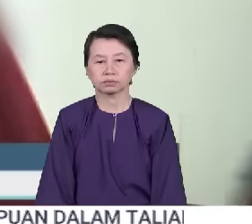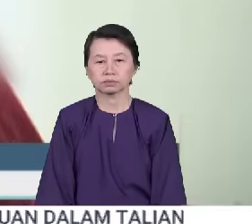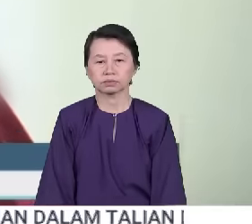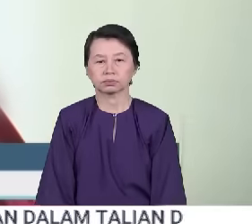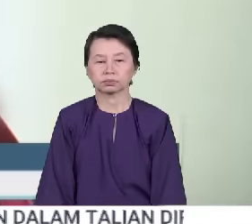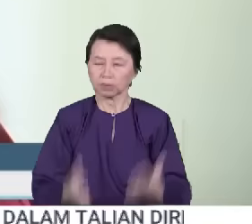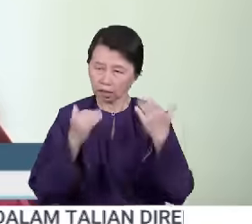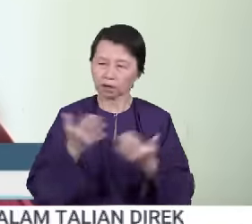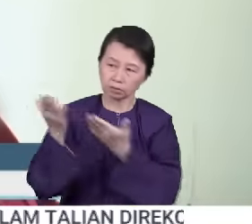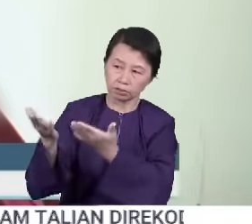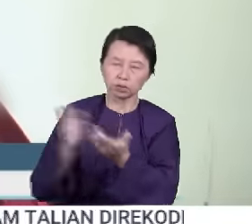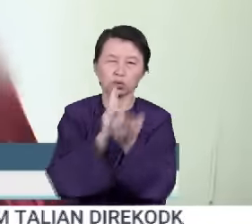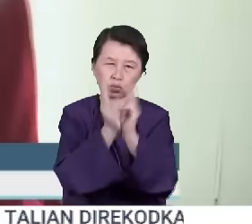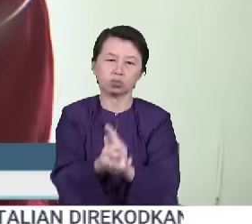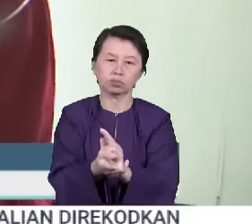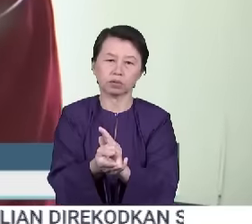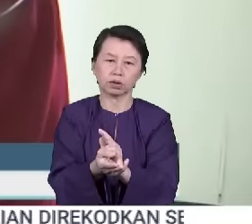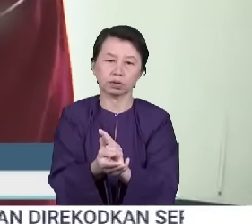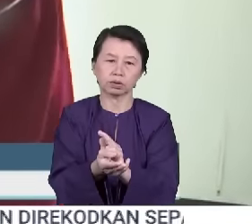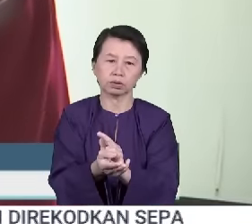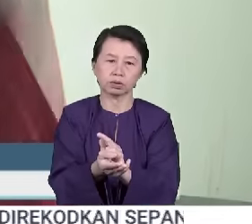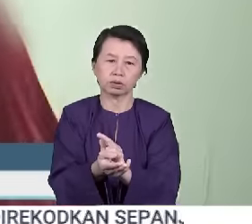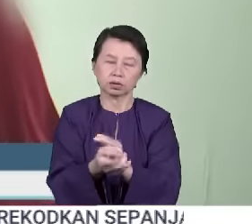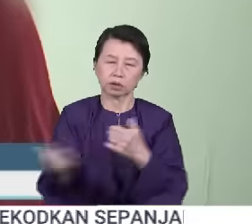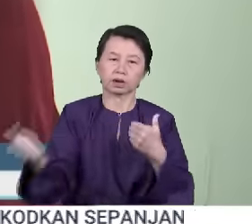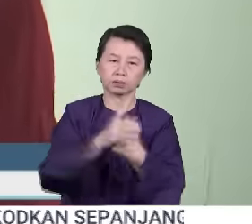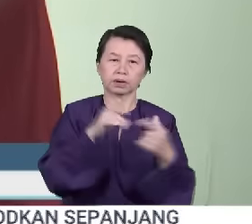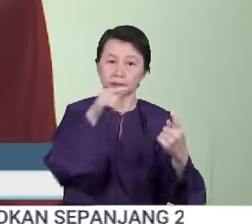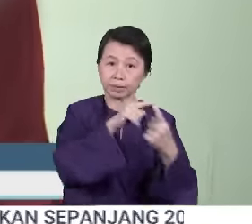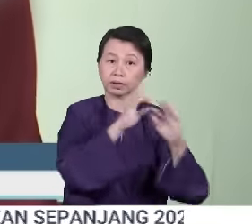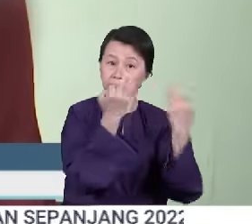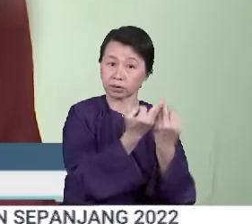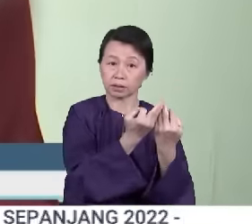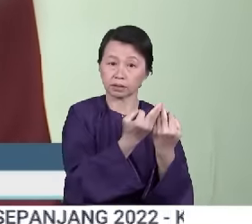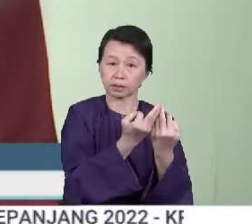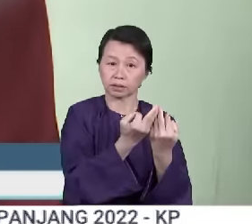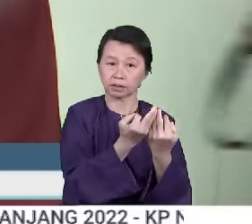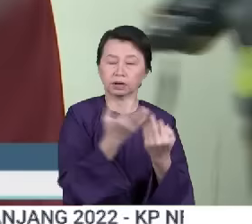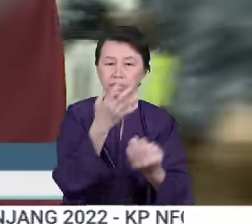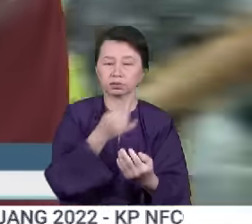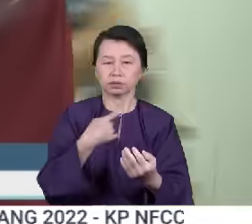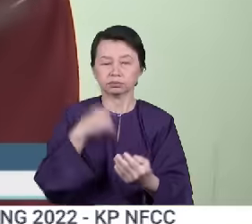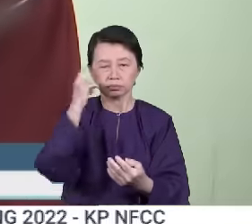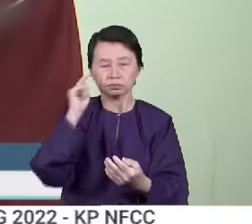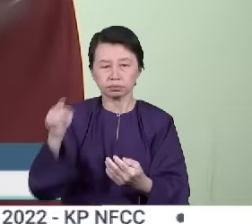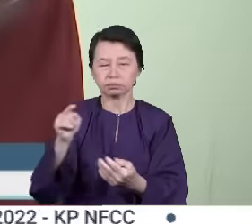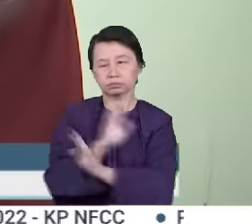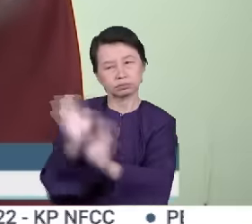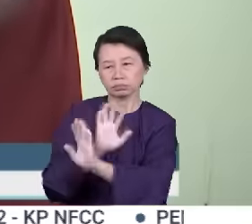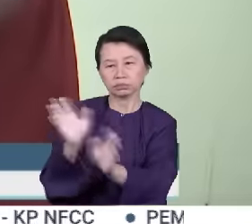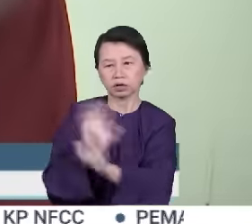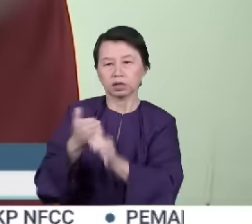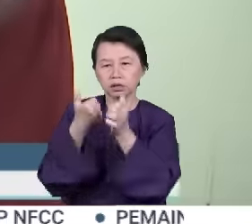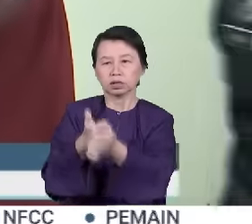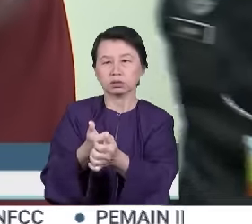berubah, supaya dia sayang keluarga dia, anak-anak begitu juga lah. Mau harapan bapa dia supaya jangan